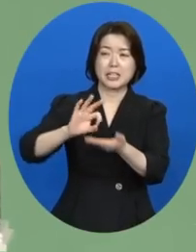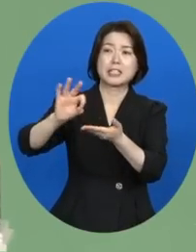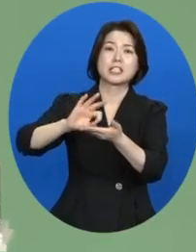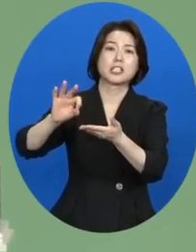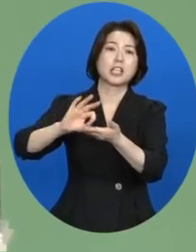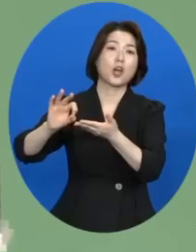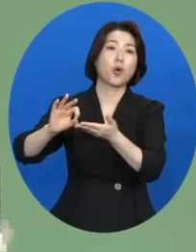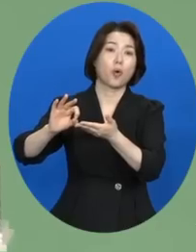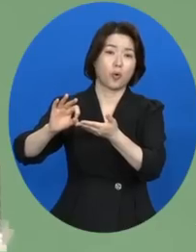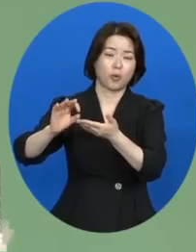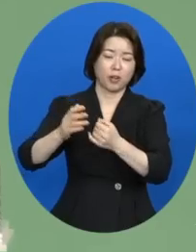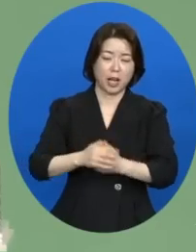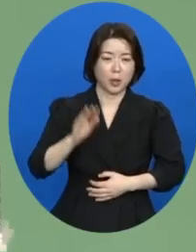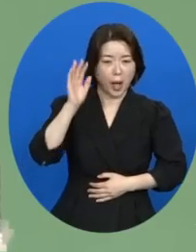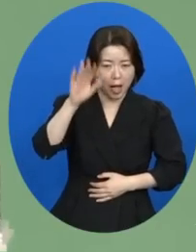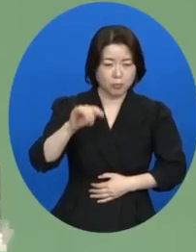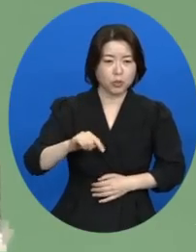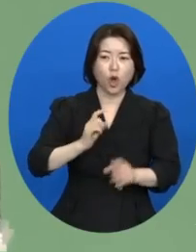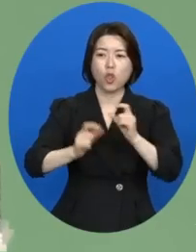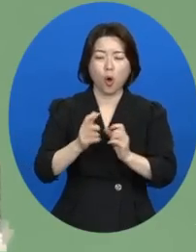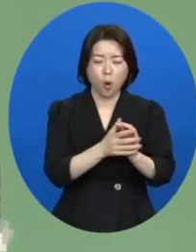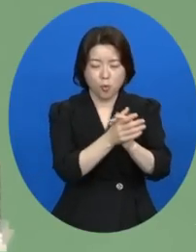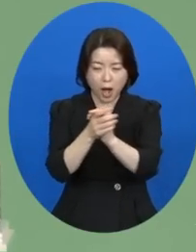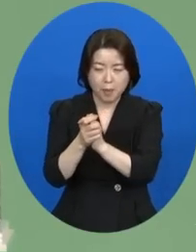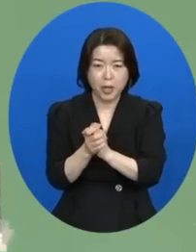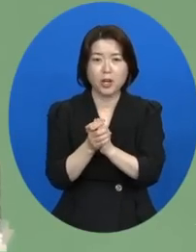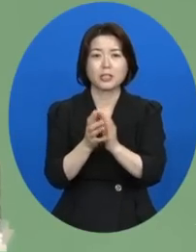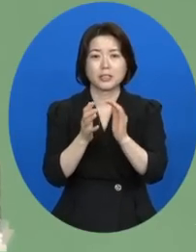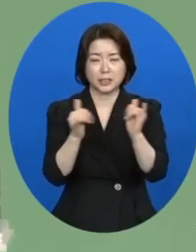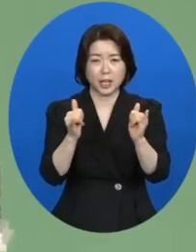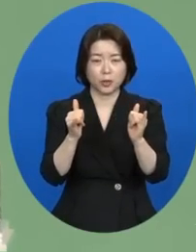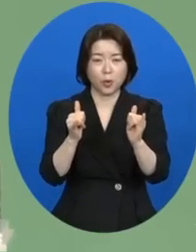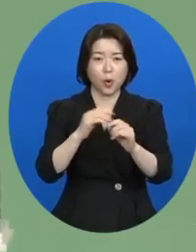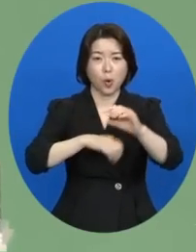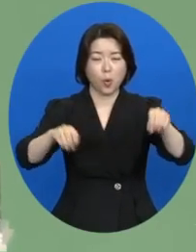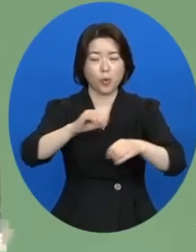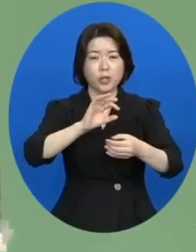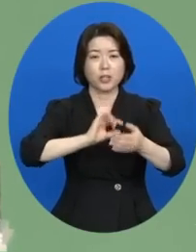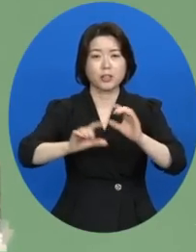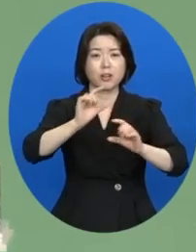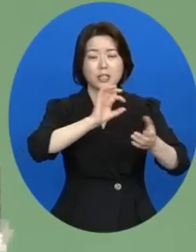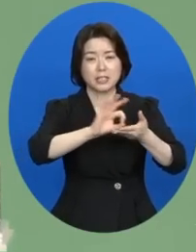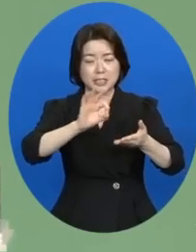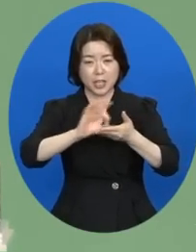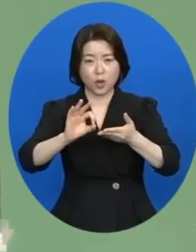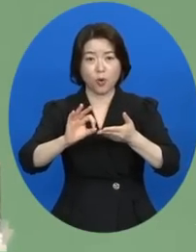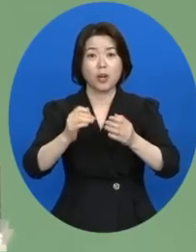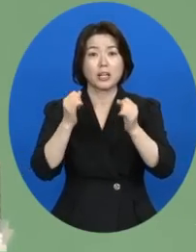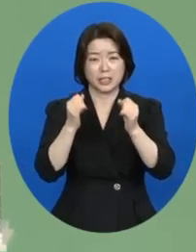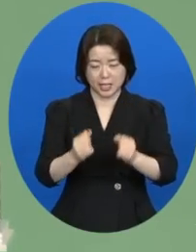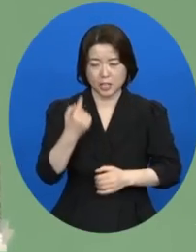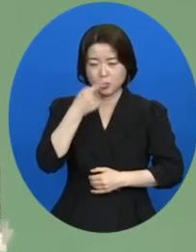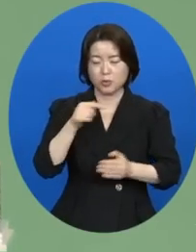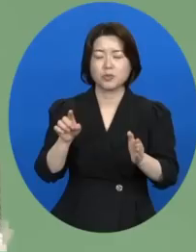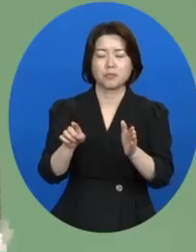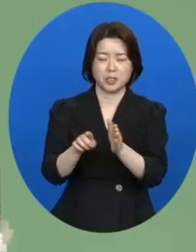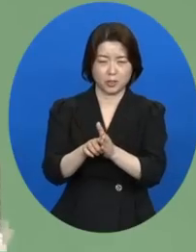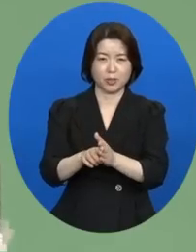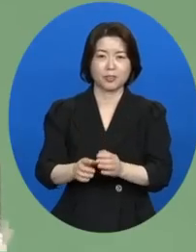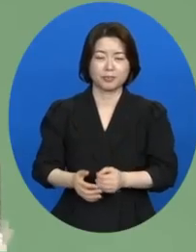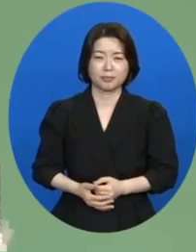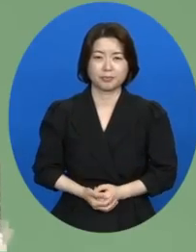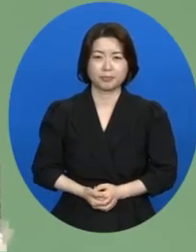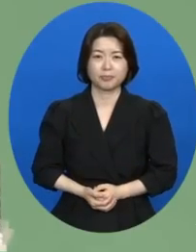사용하셔서 화평을 이루는 자로 세워가시고 계신 줄 믿습니다.